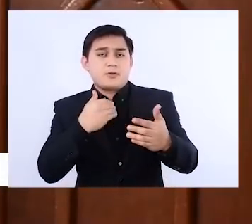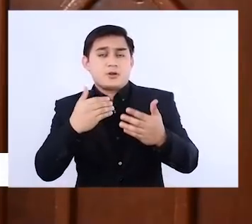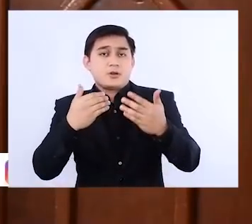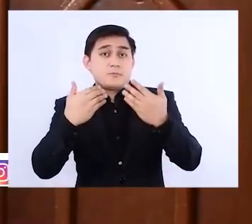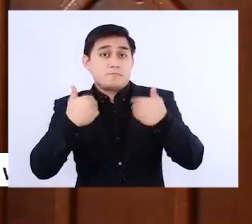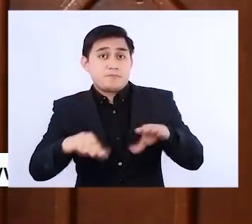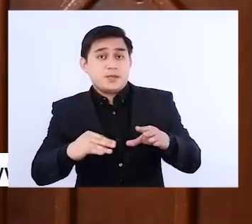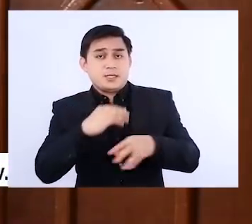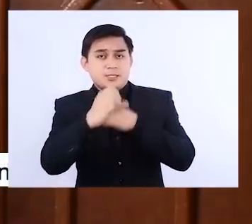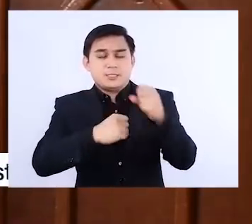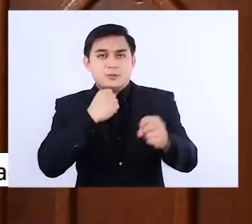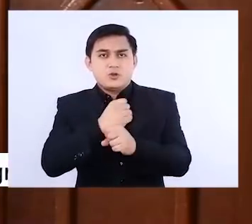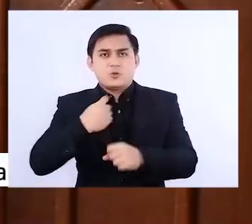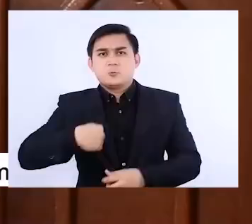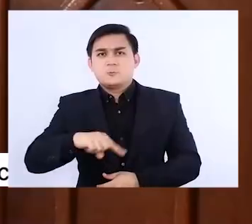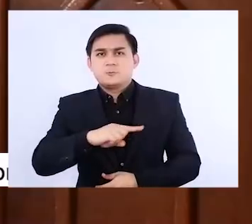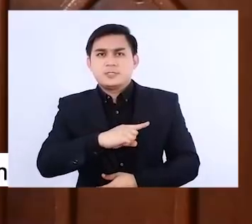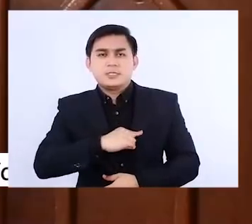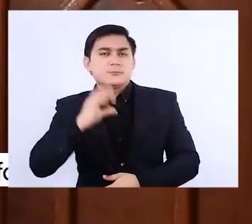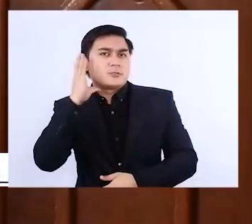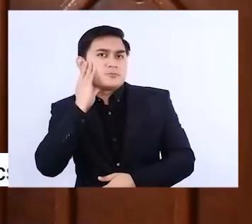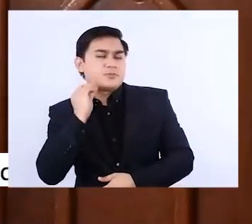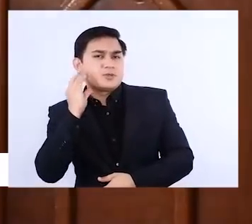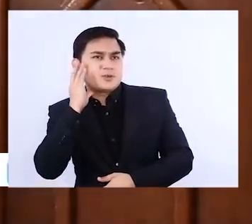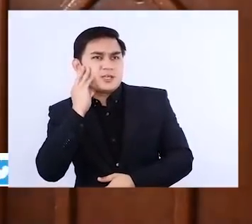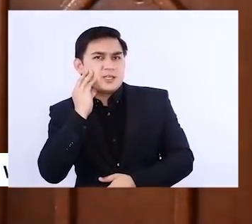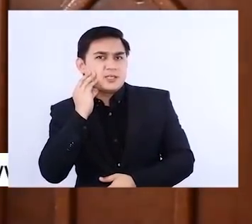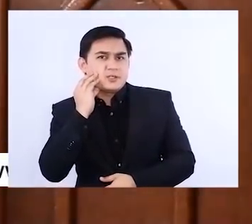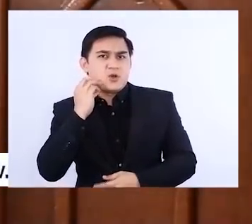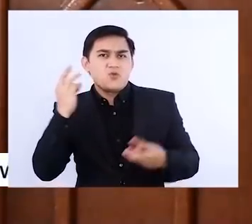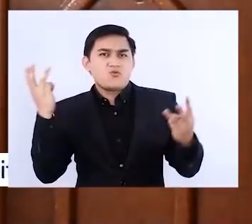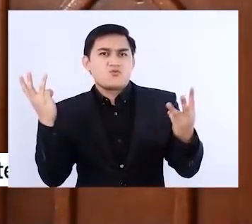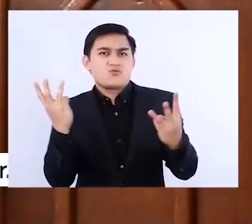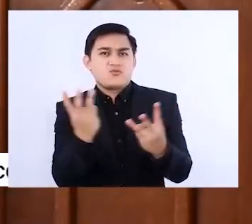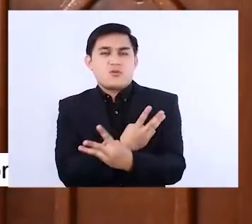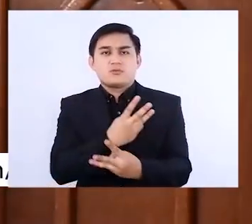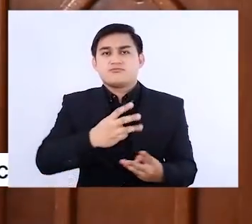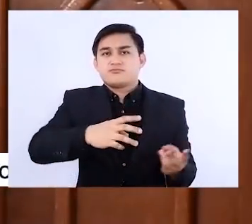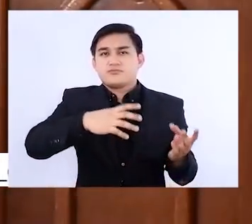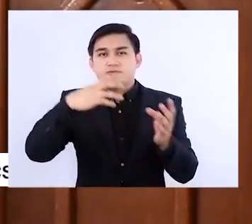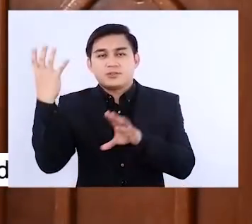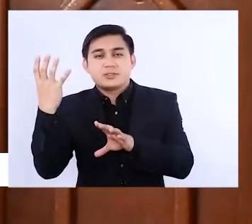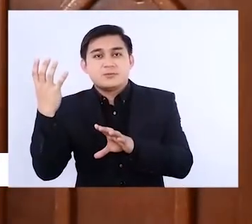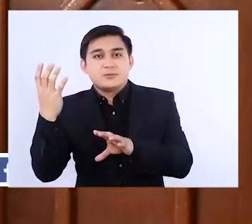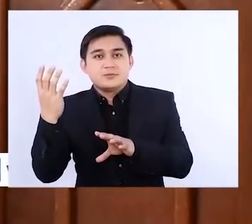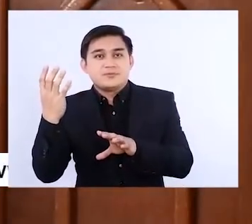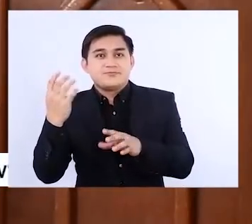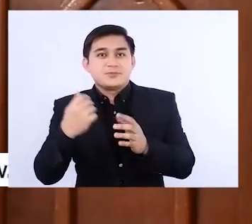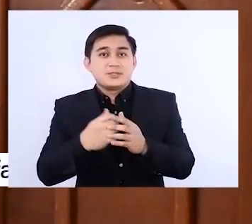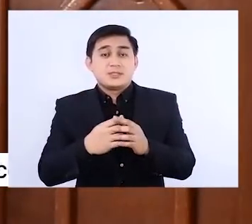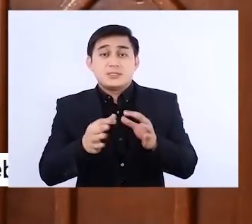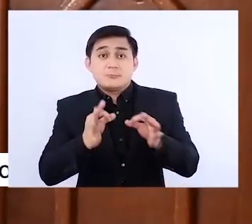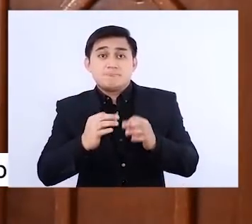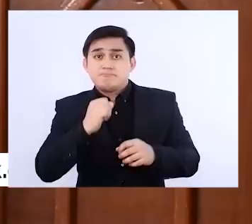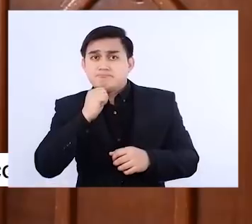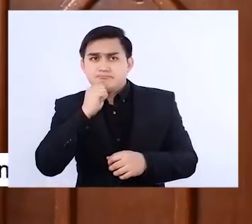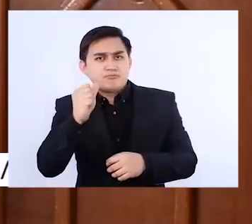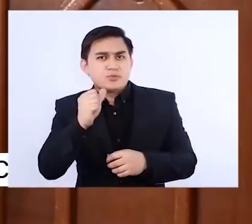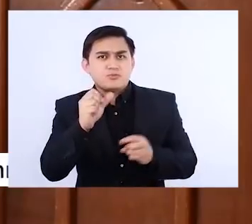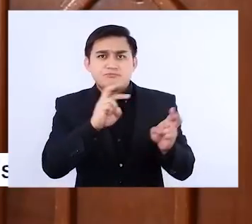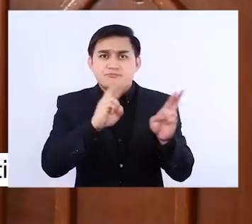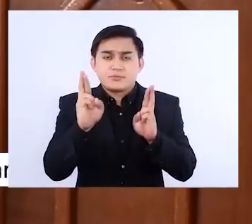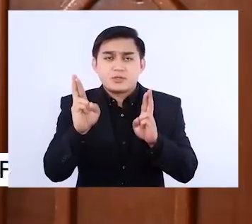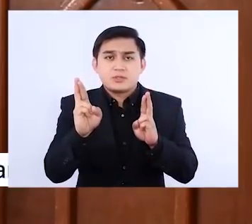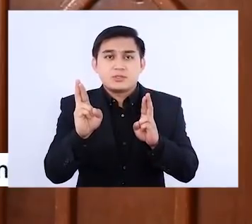ay nakakasagupa po tayo ng matitindi at mapaminsalang kalamidad. At kung hindi po ito mapapaghandaan,